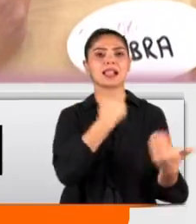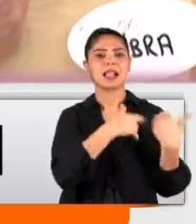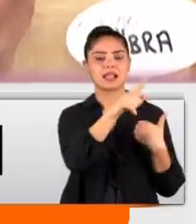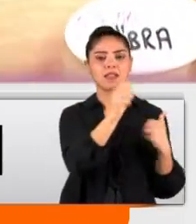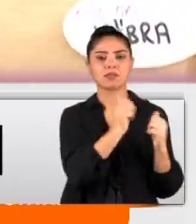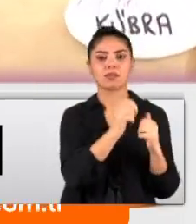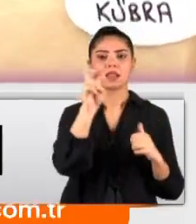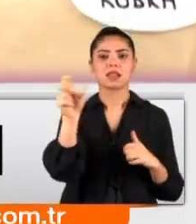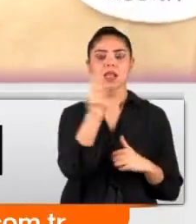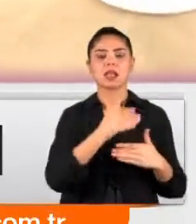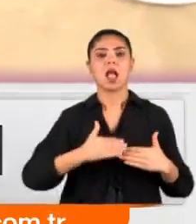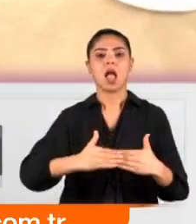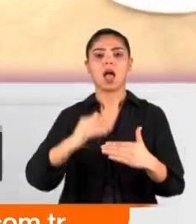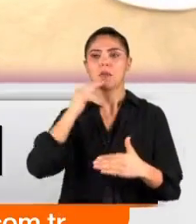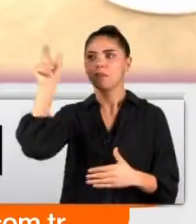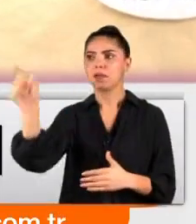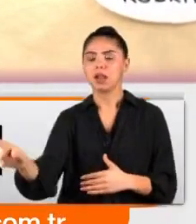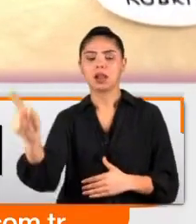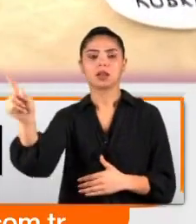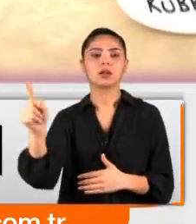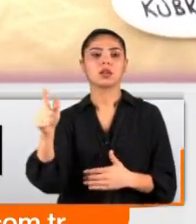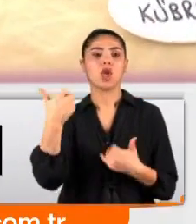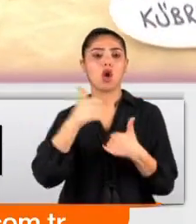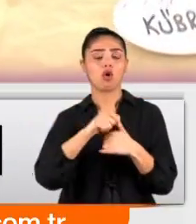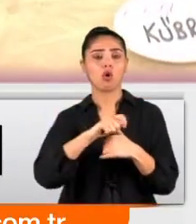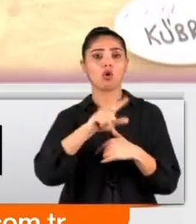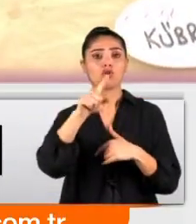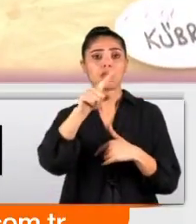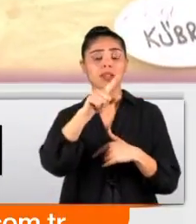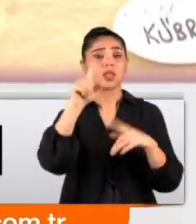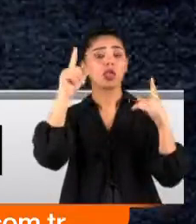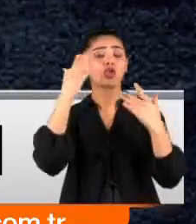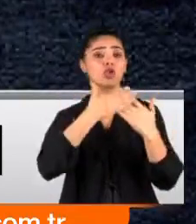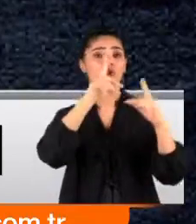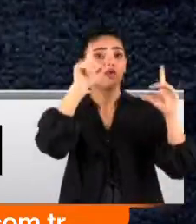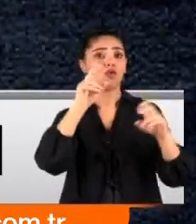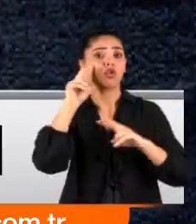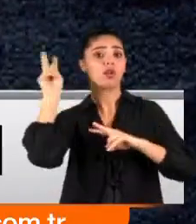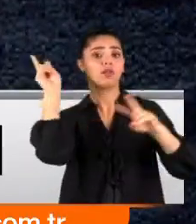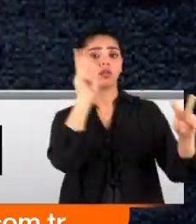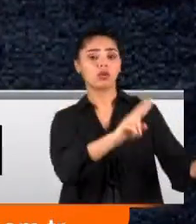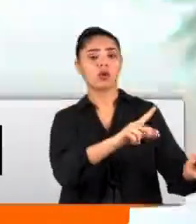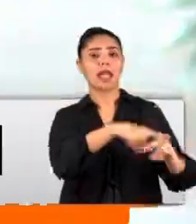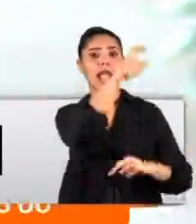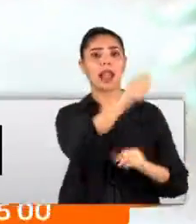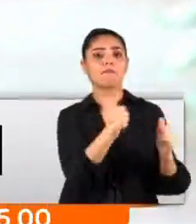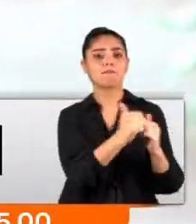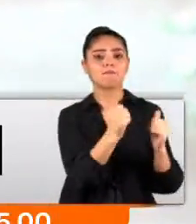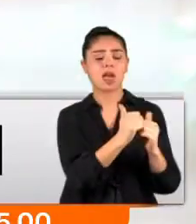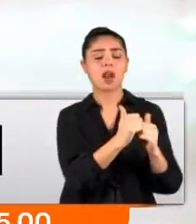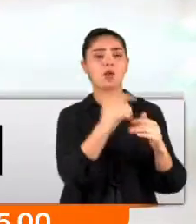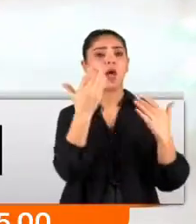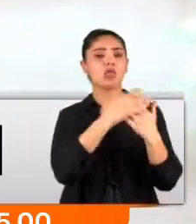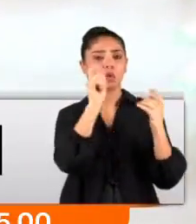aylık hamile olan Kübra Sarıkaya da bu durumu kocasının düğün fotoğraflarıyla öğrenmişti. Bu kız Elif Çamur. Düğün yaptılar. Bana